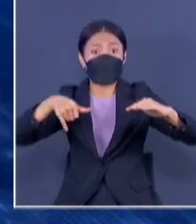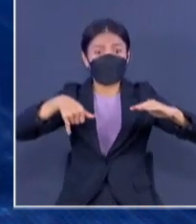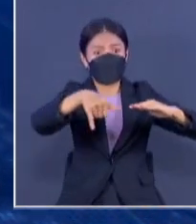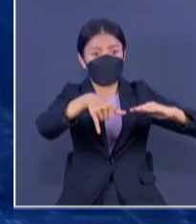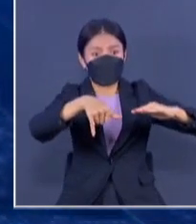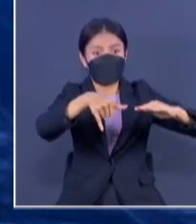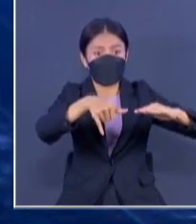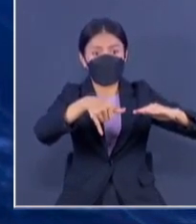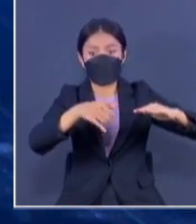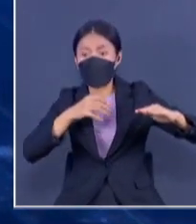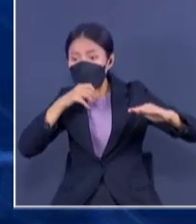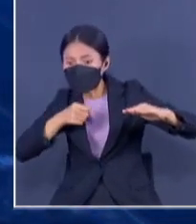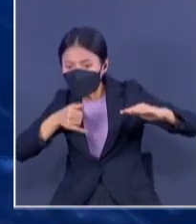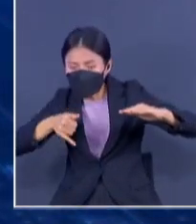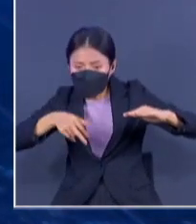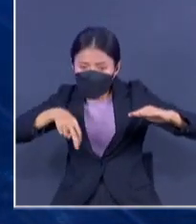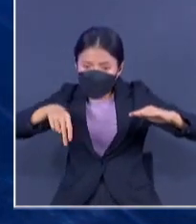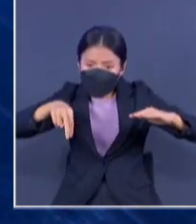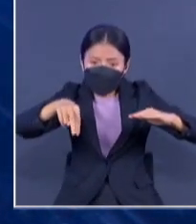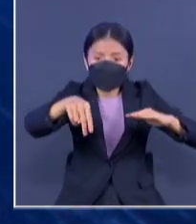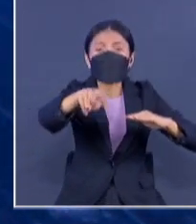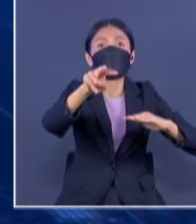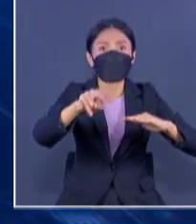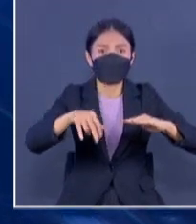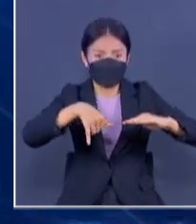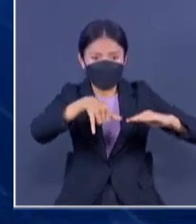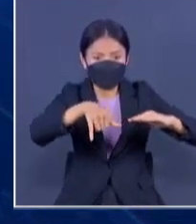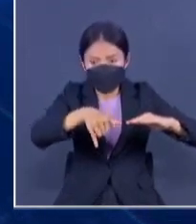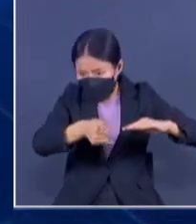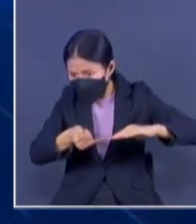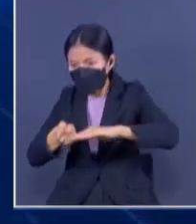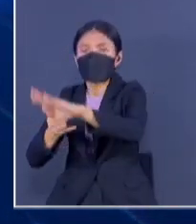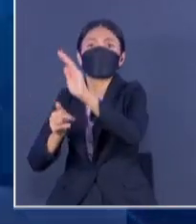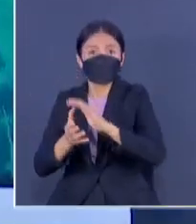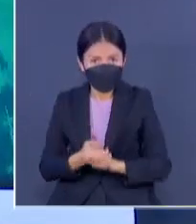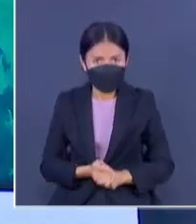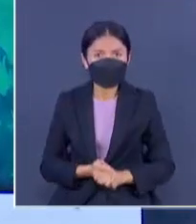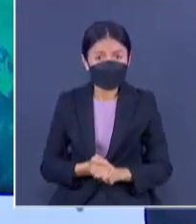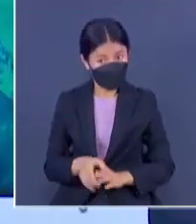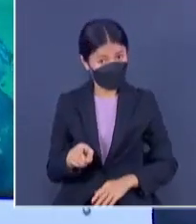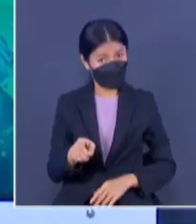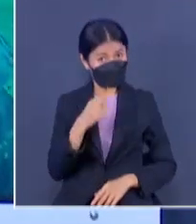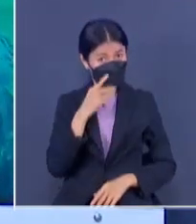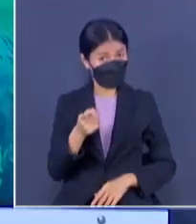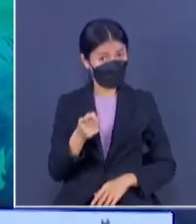อดภัยแบบนี้ค่ะ โอ้ น่ารักอ่ะ ไม่ได้สกัดจับอย่างเดียวนะครับมีการโบกร